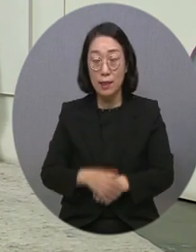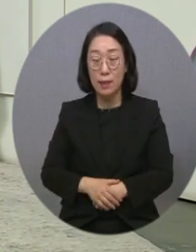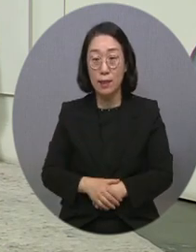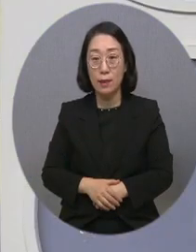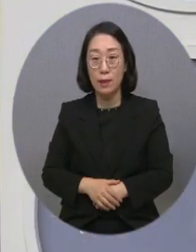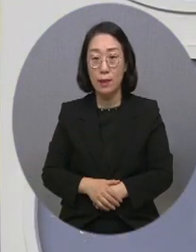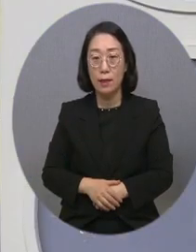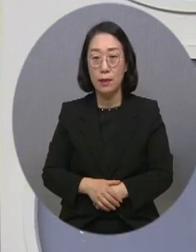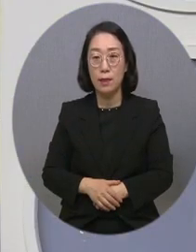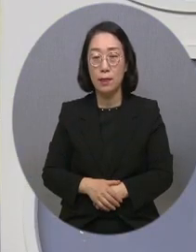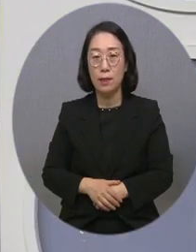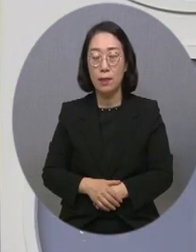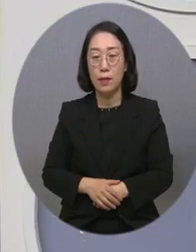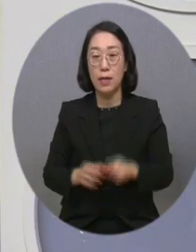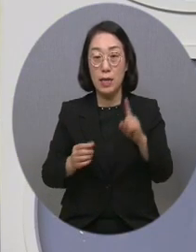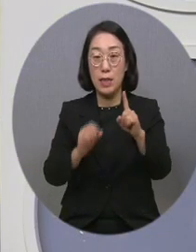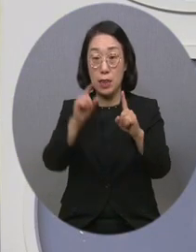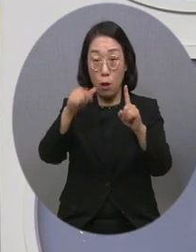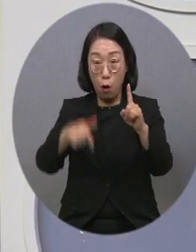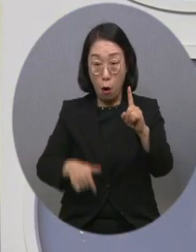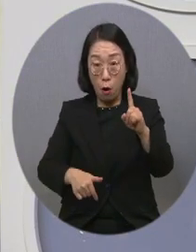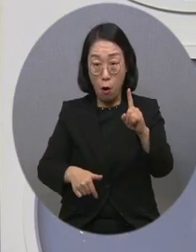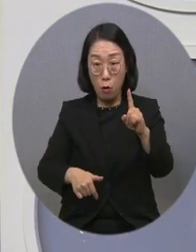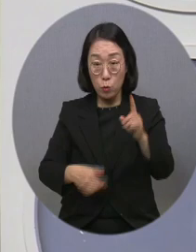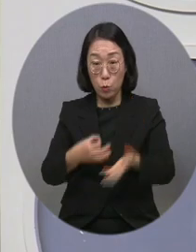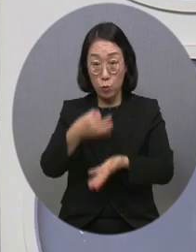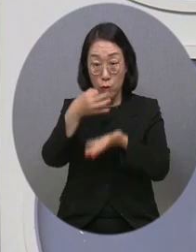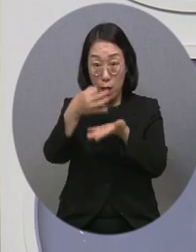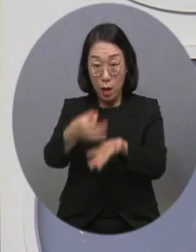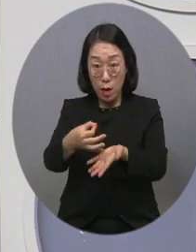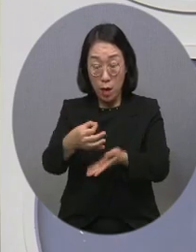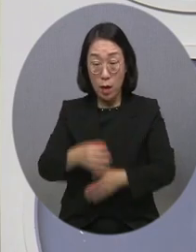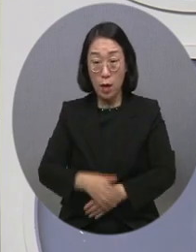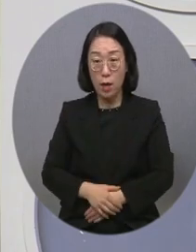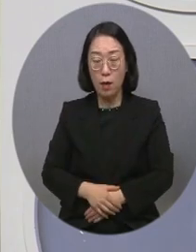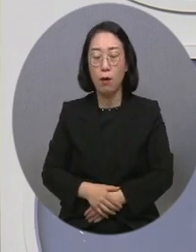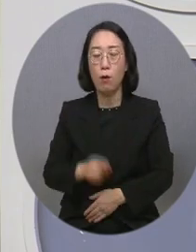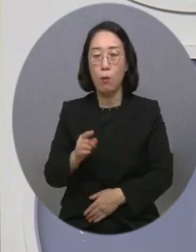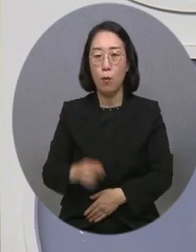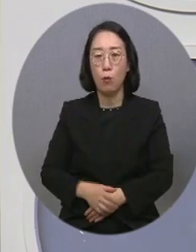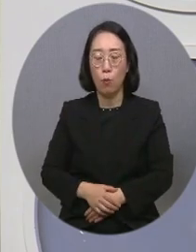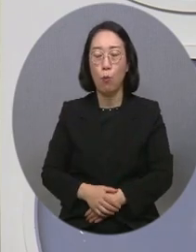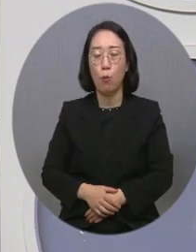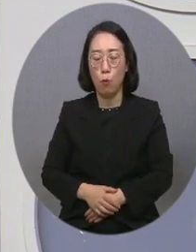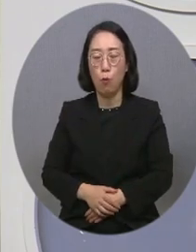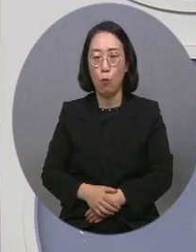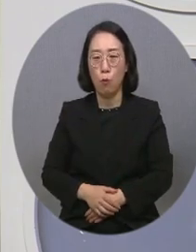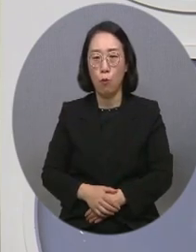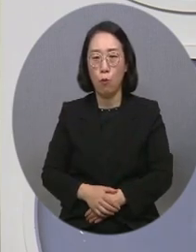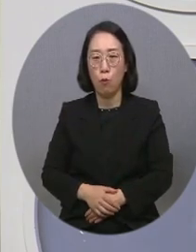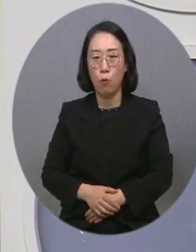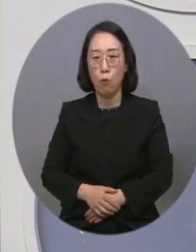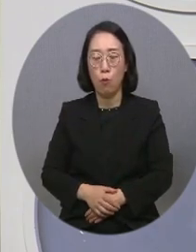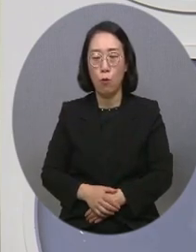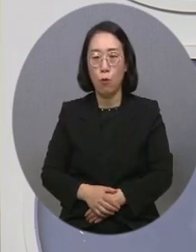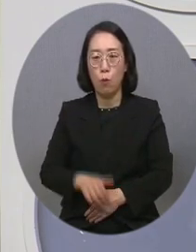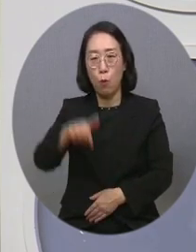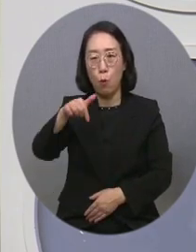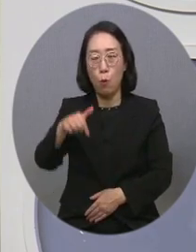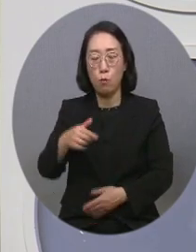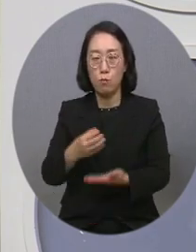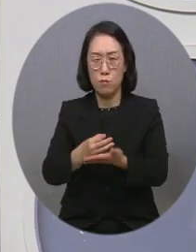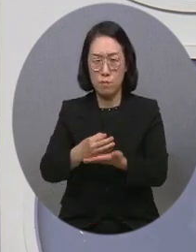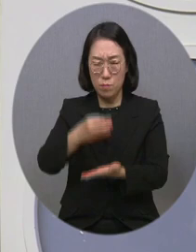냅니까? 1억 내시면은 이제 고액 기부자 개인으로서 예, 고액 기부자죠.